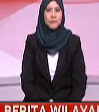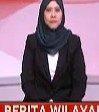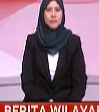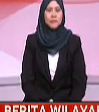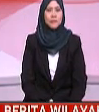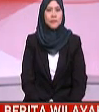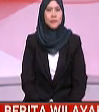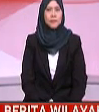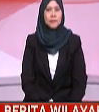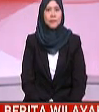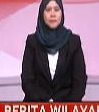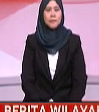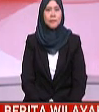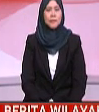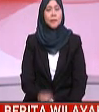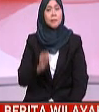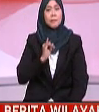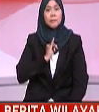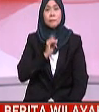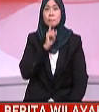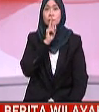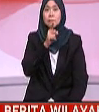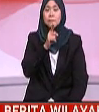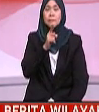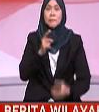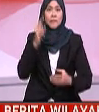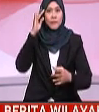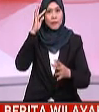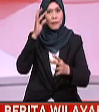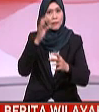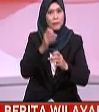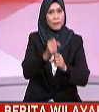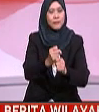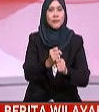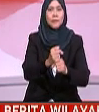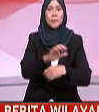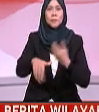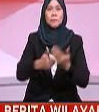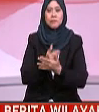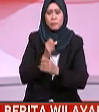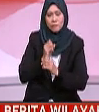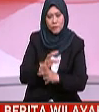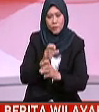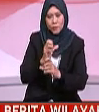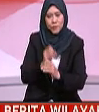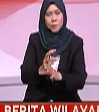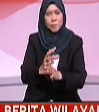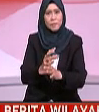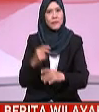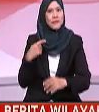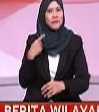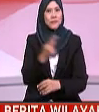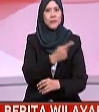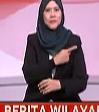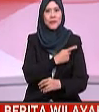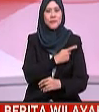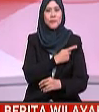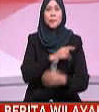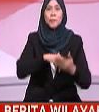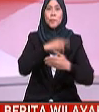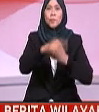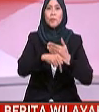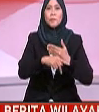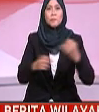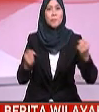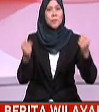Beta menaruh sepenuh keyakinan berbekalkan ikhtiar serta usaha kita semua menerusi program